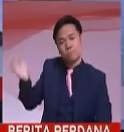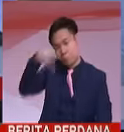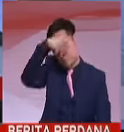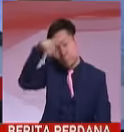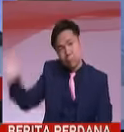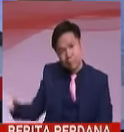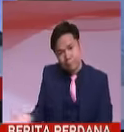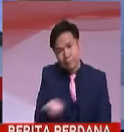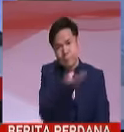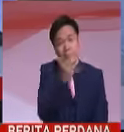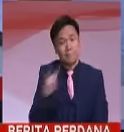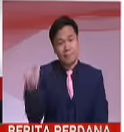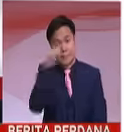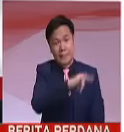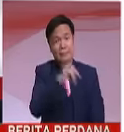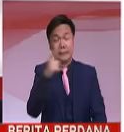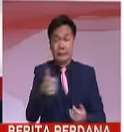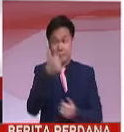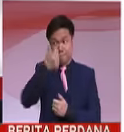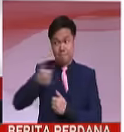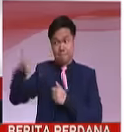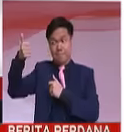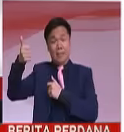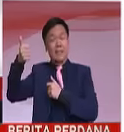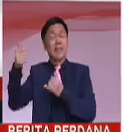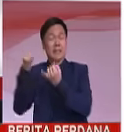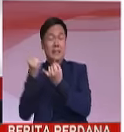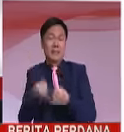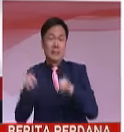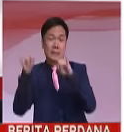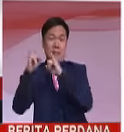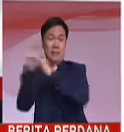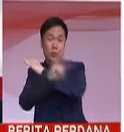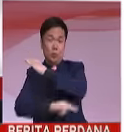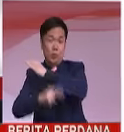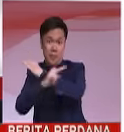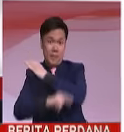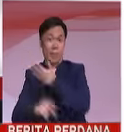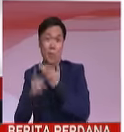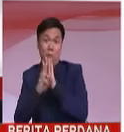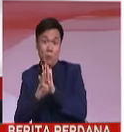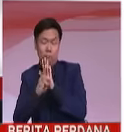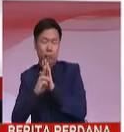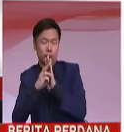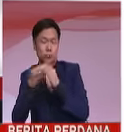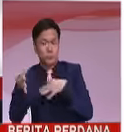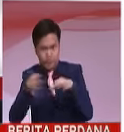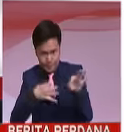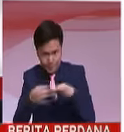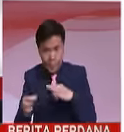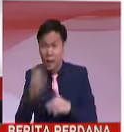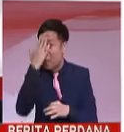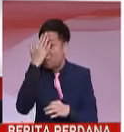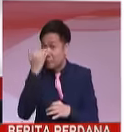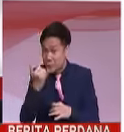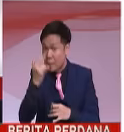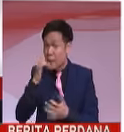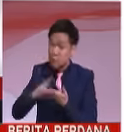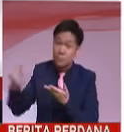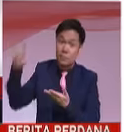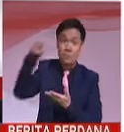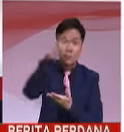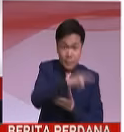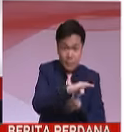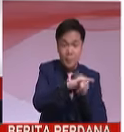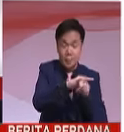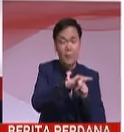nahyan menurut Datuk pengelola Binjai adiraja Istana Negara jatuh Ahmad Fadhil Syamsuddin agenda utama lawatan khas